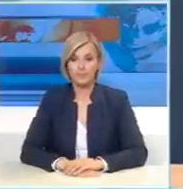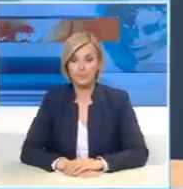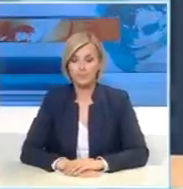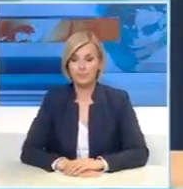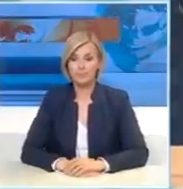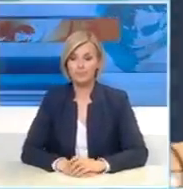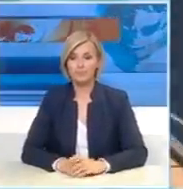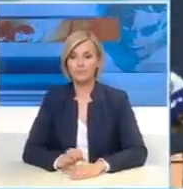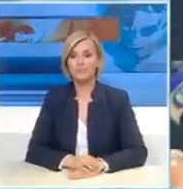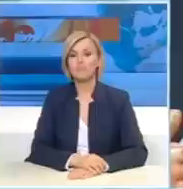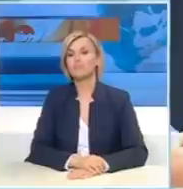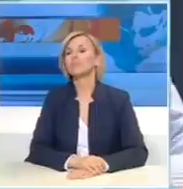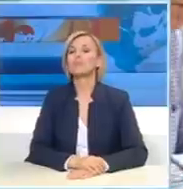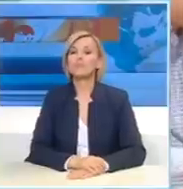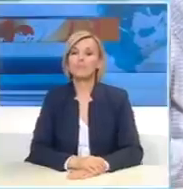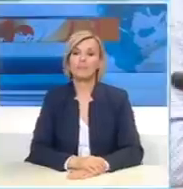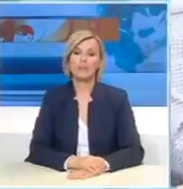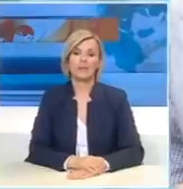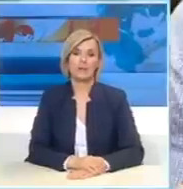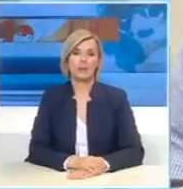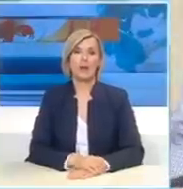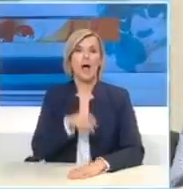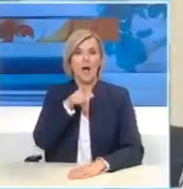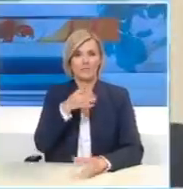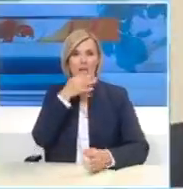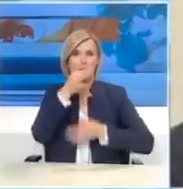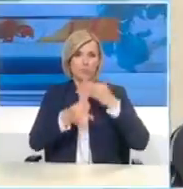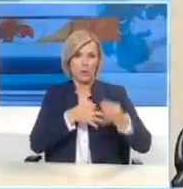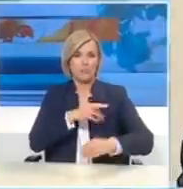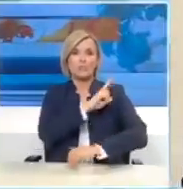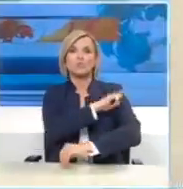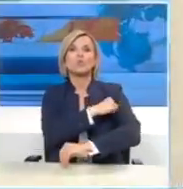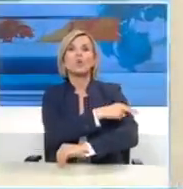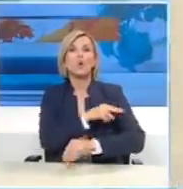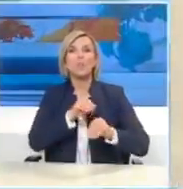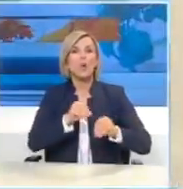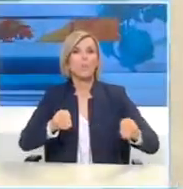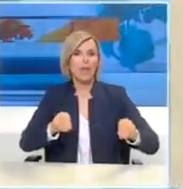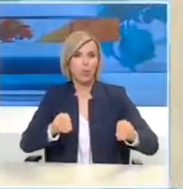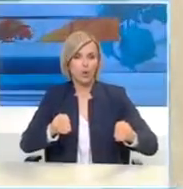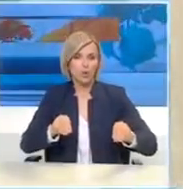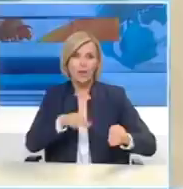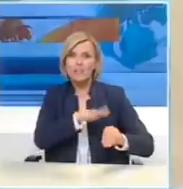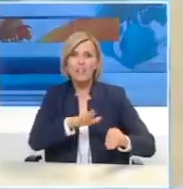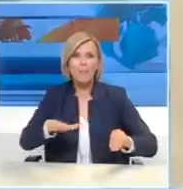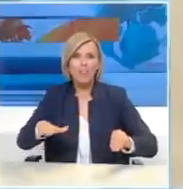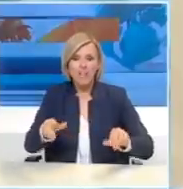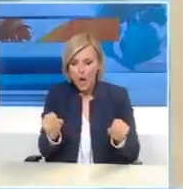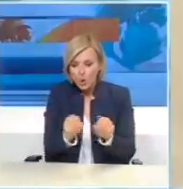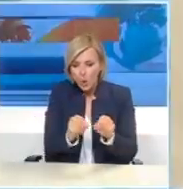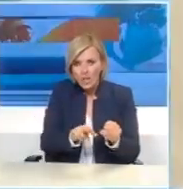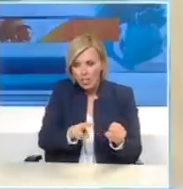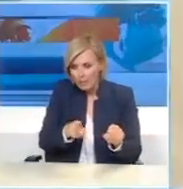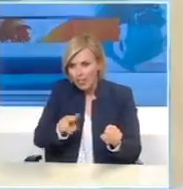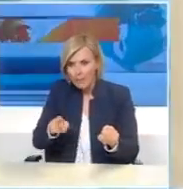σε αυτά που είπε ο καθηγητής και αφορούν το περιστατικό στο νοσοκομείο παιδών, ότι